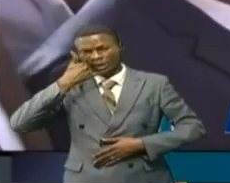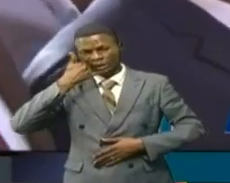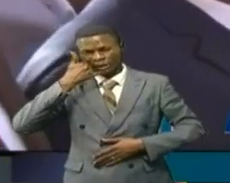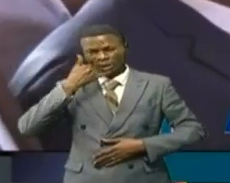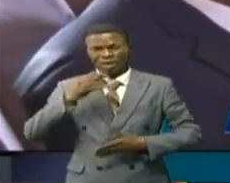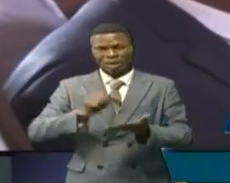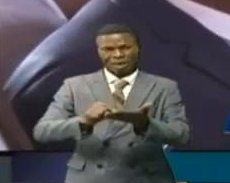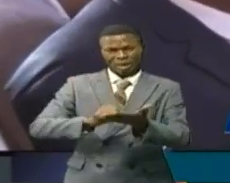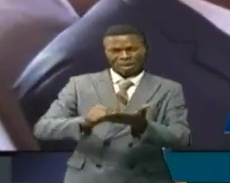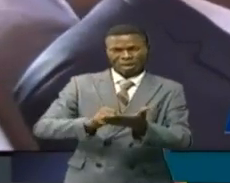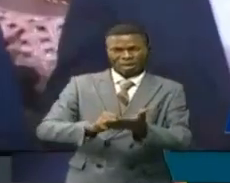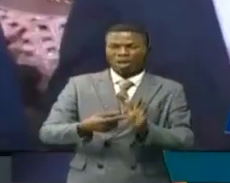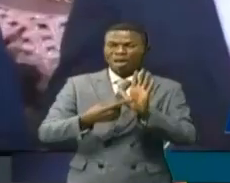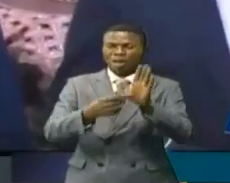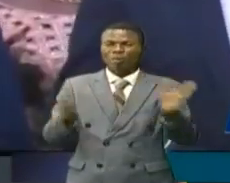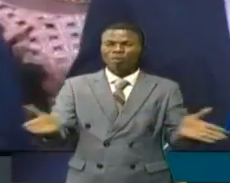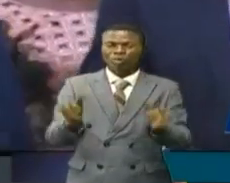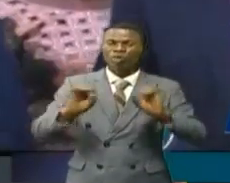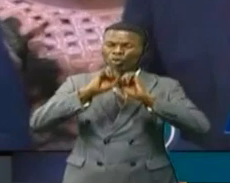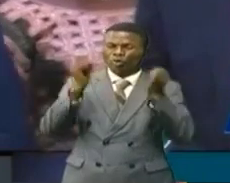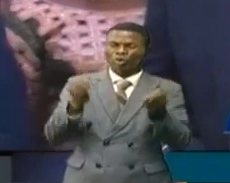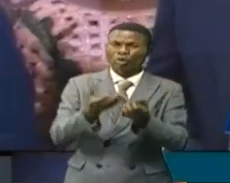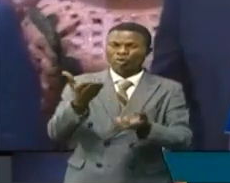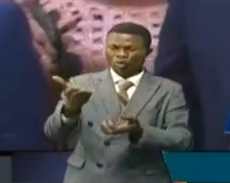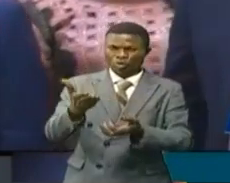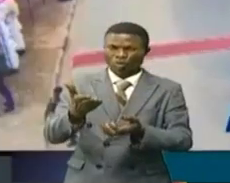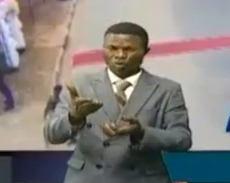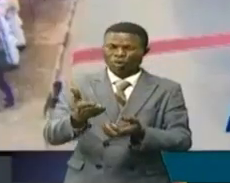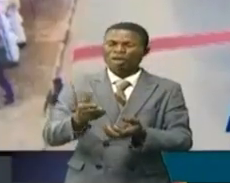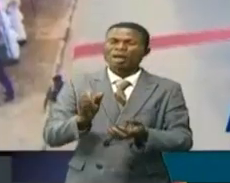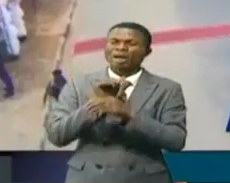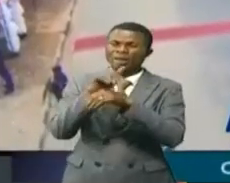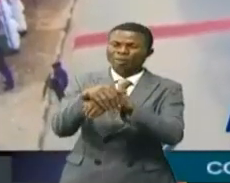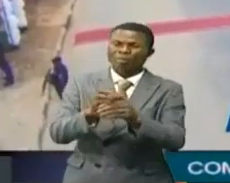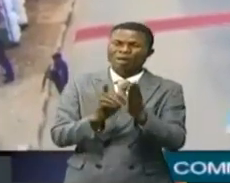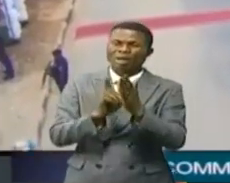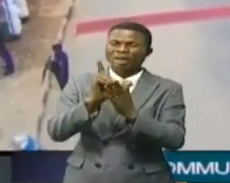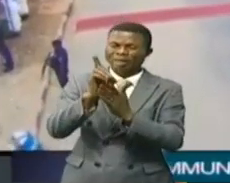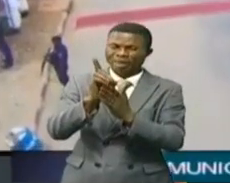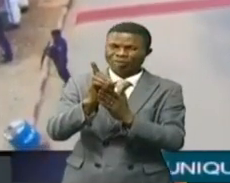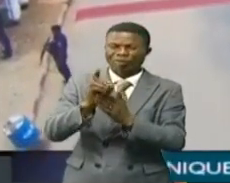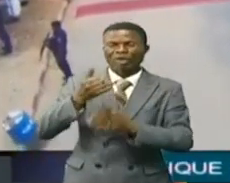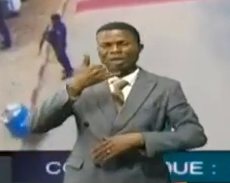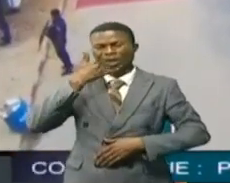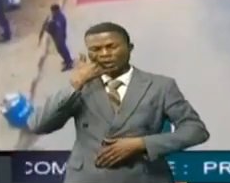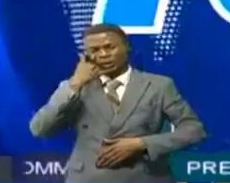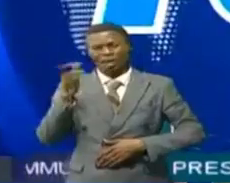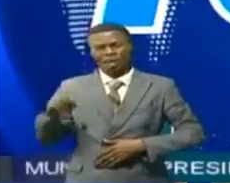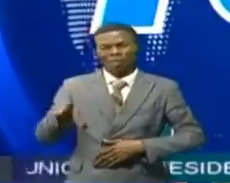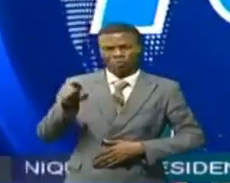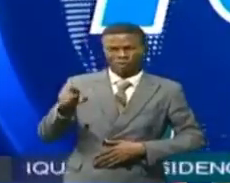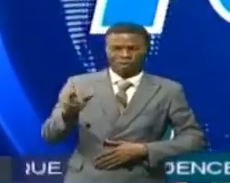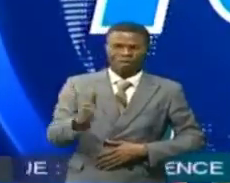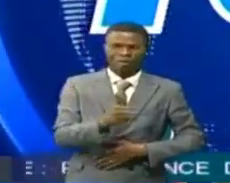SIM, une manière d'encourager cette société qui contribue au désenclavement téléphonique de cette province.